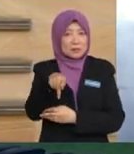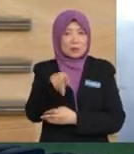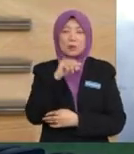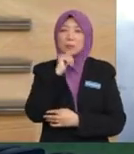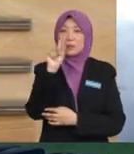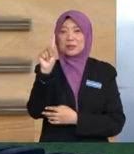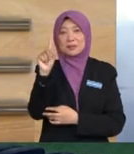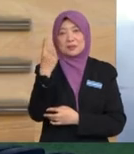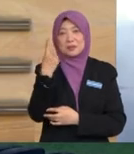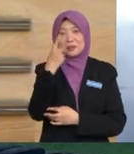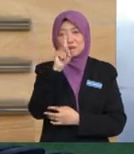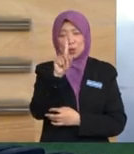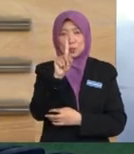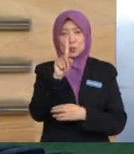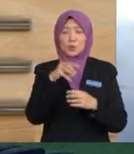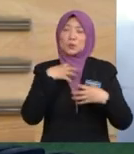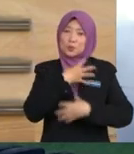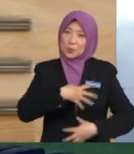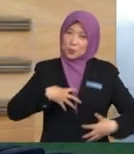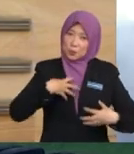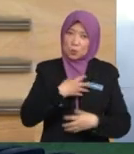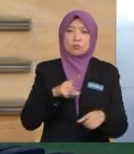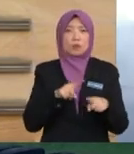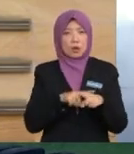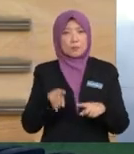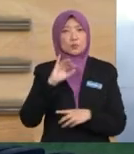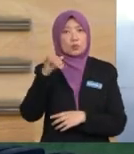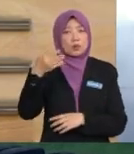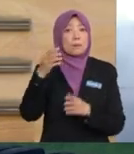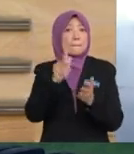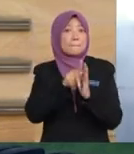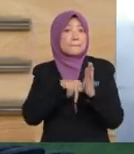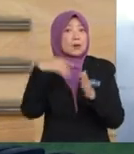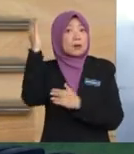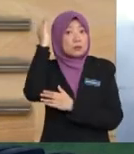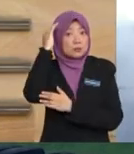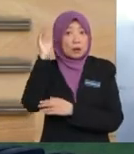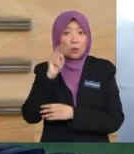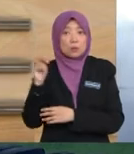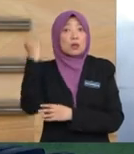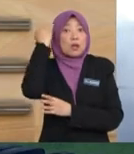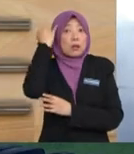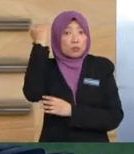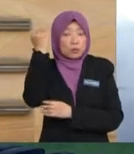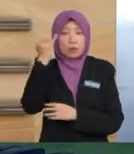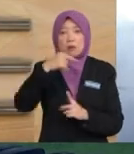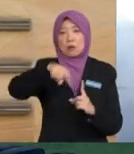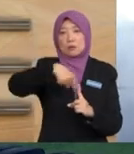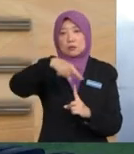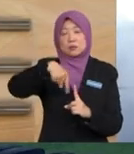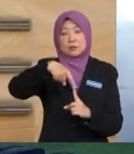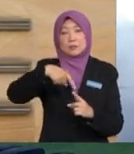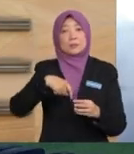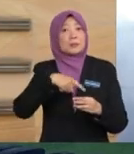sahaja satu penerokaan yang menyeronokkan tetapi juga pengetahuan kita berkenaan dengan hiasan